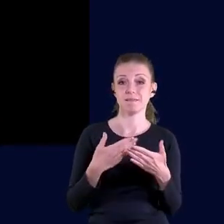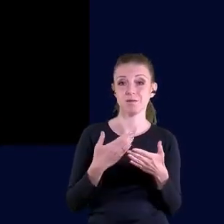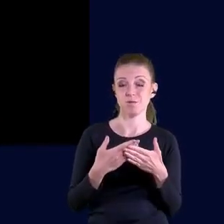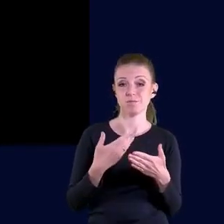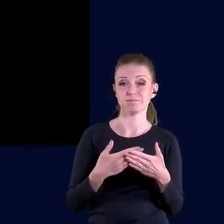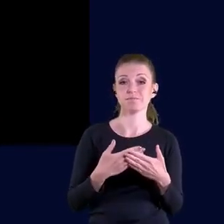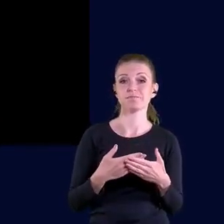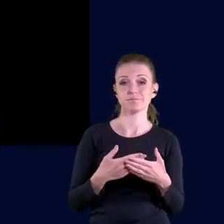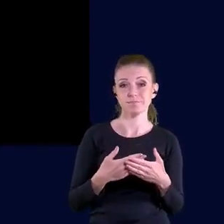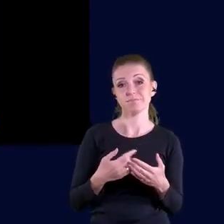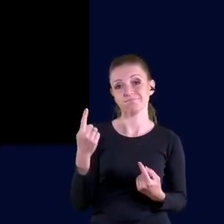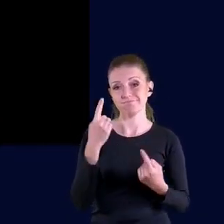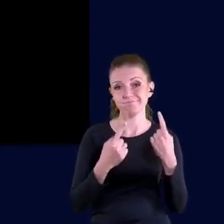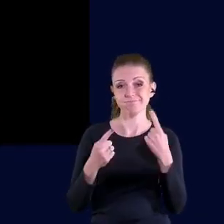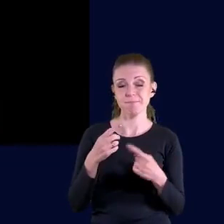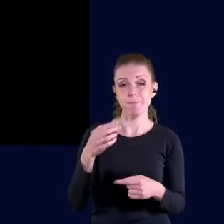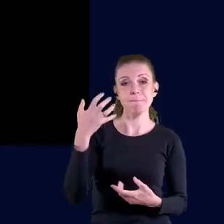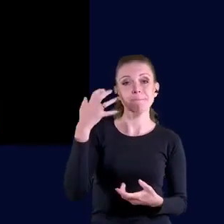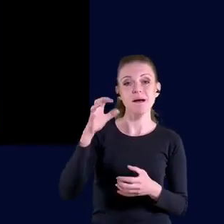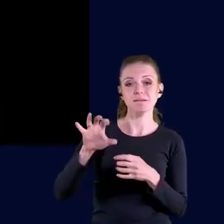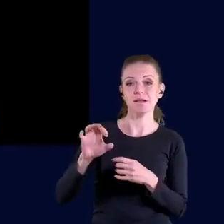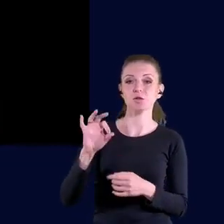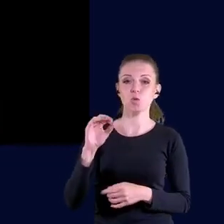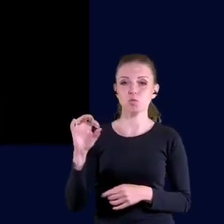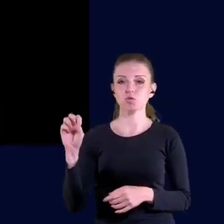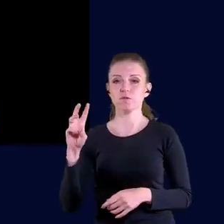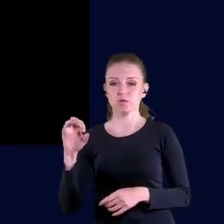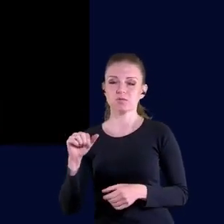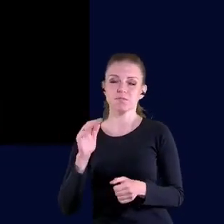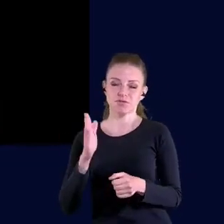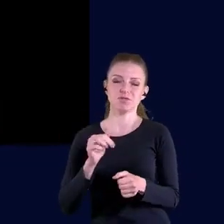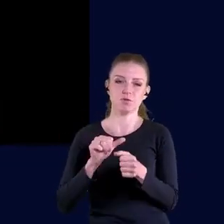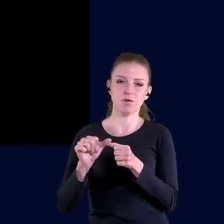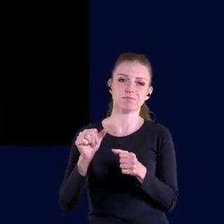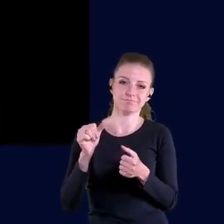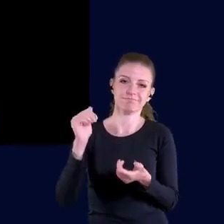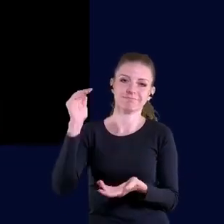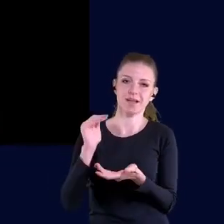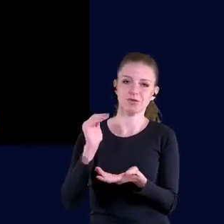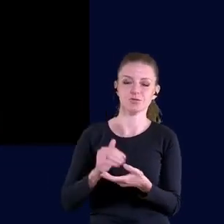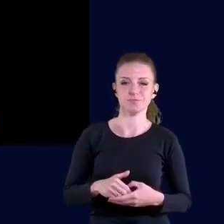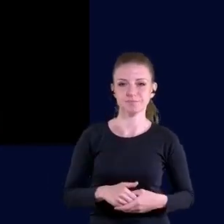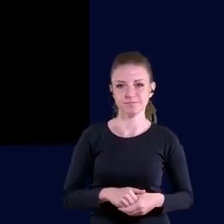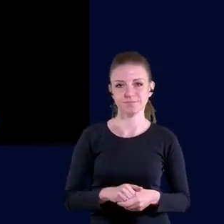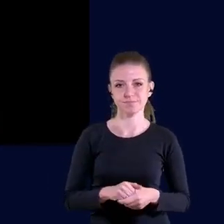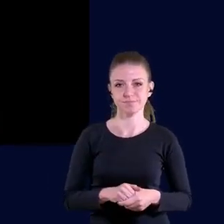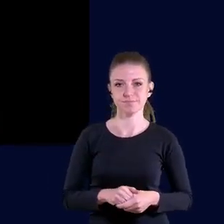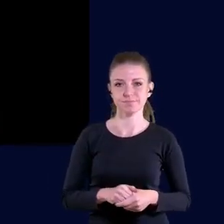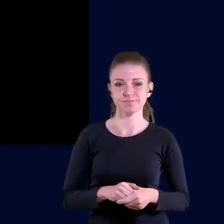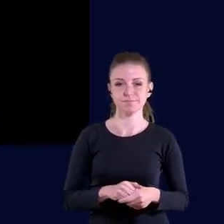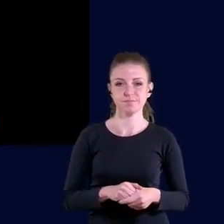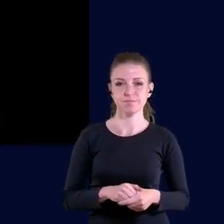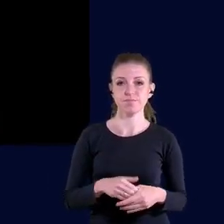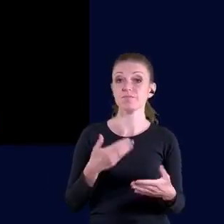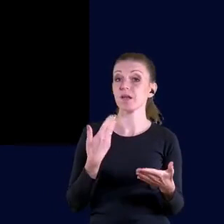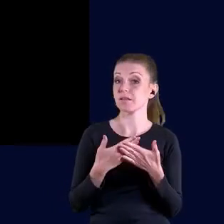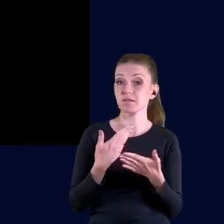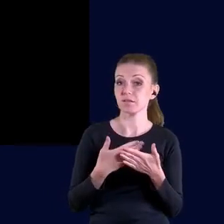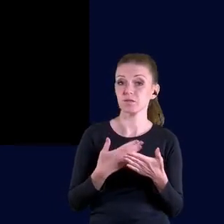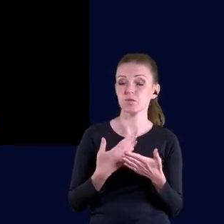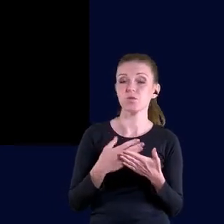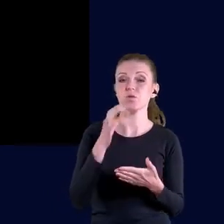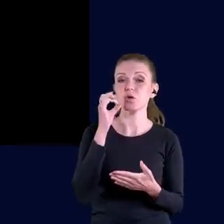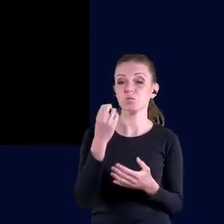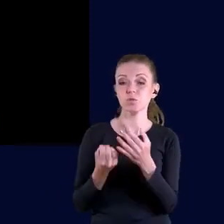będzie w bazach skoku z was jednak dużo mniejszy a i dlatego dobrym źródłem danych